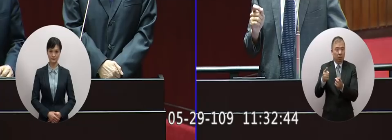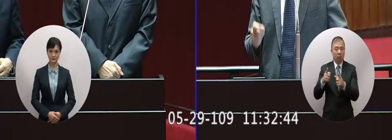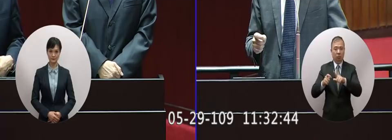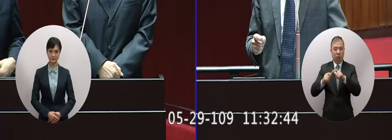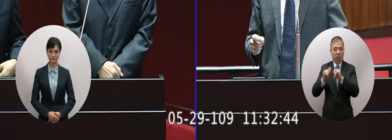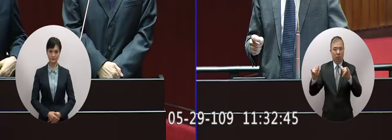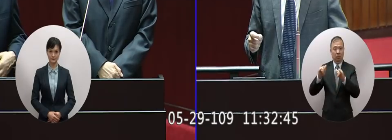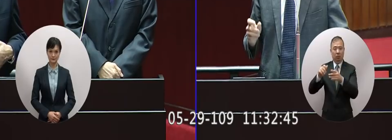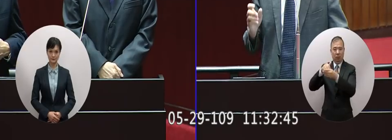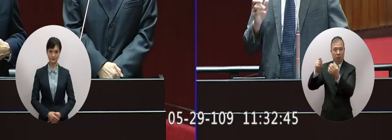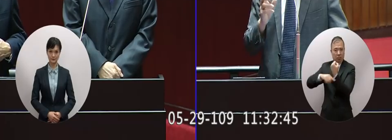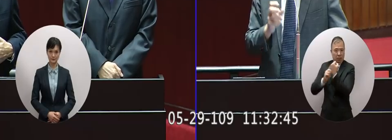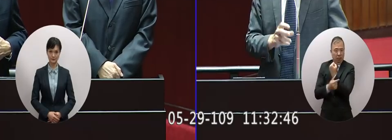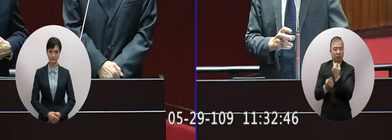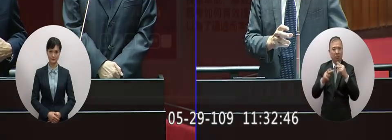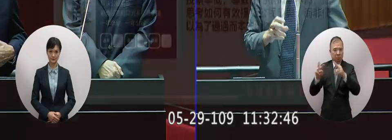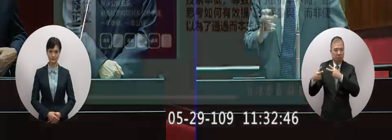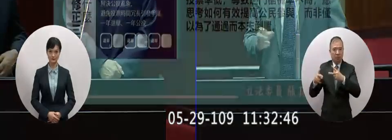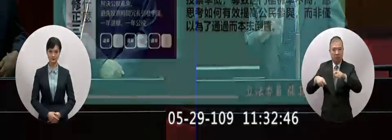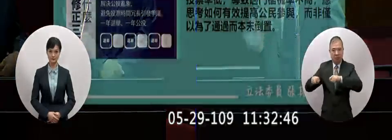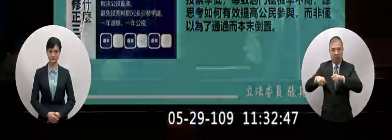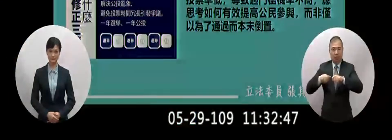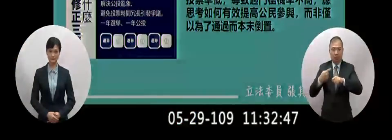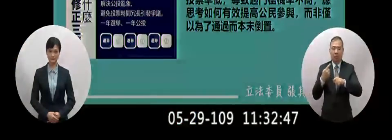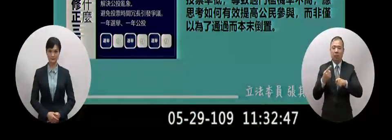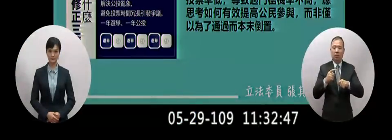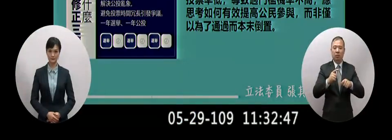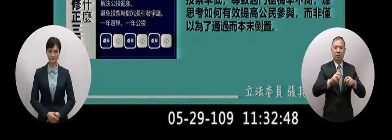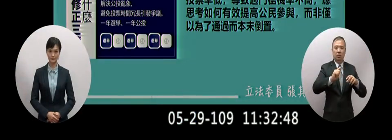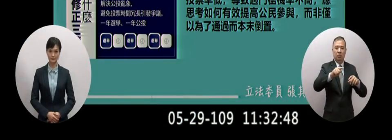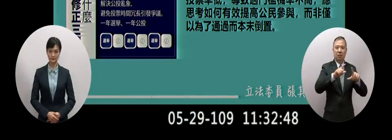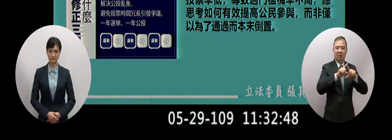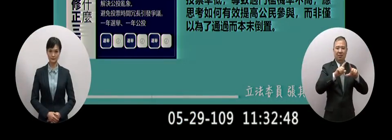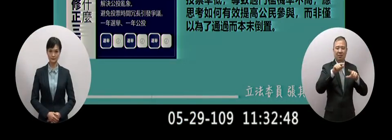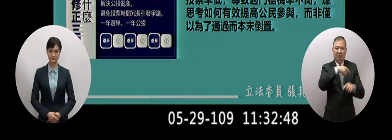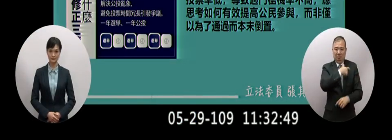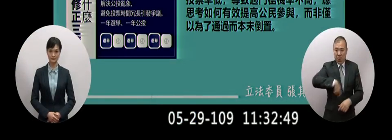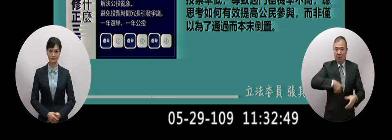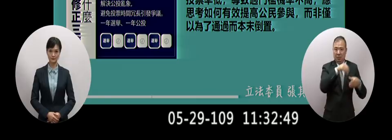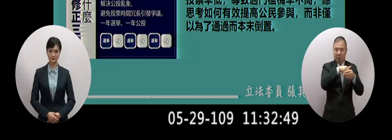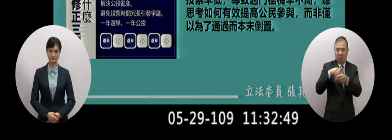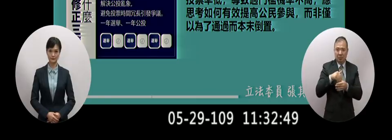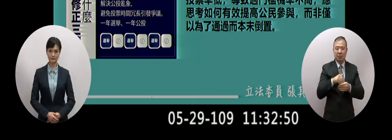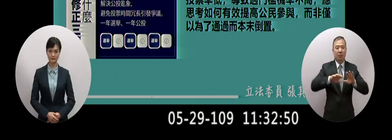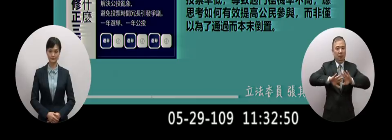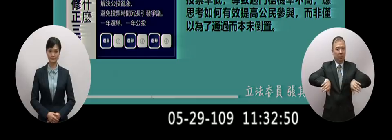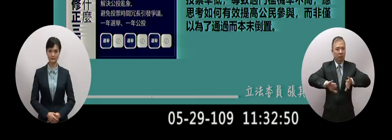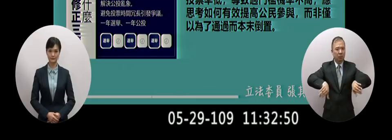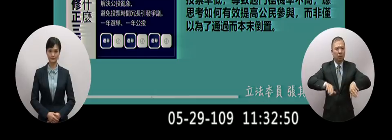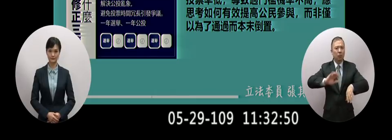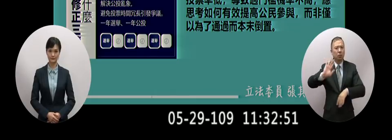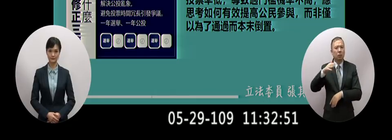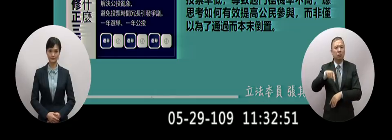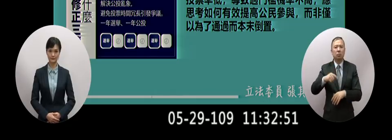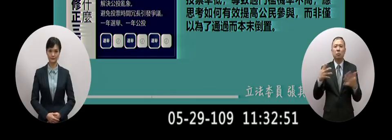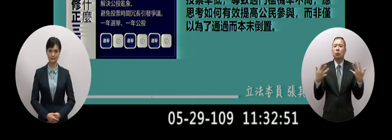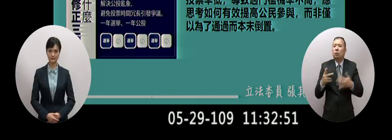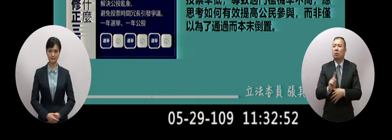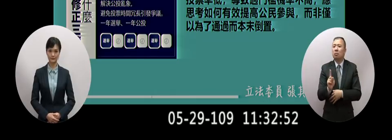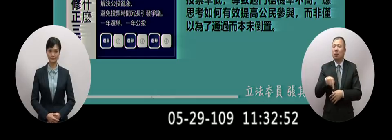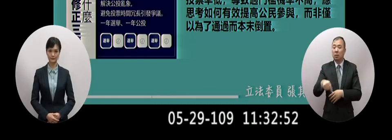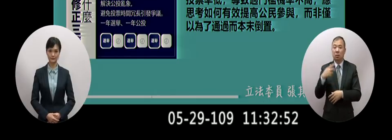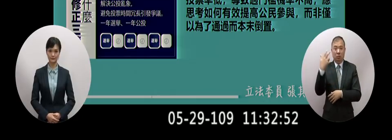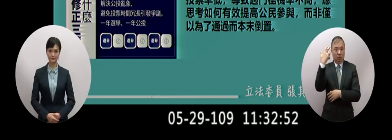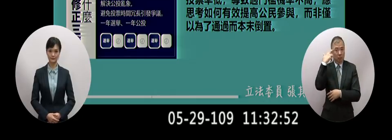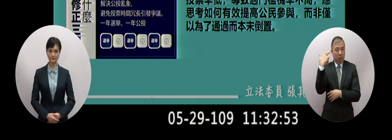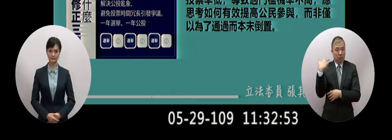投法这个修正案，把公投跟大选脱钩了。可是现在这样子的问题就来了，就是我们现在修宪绑